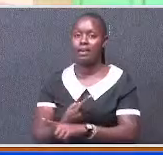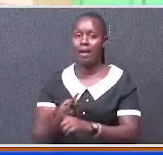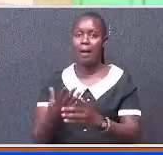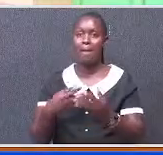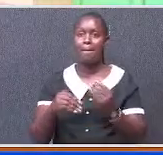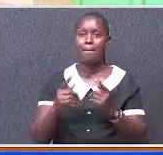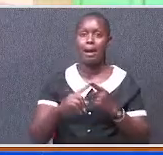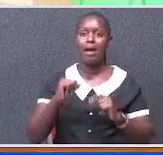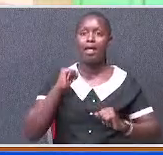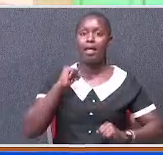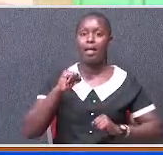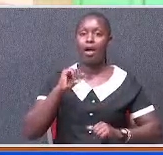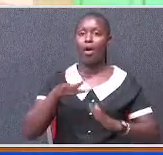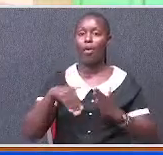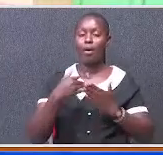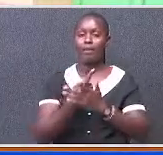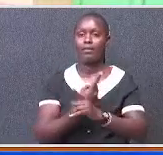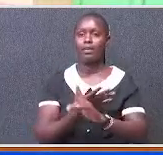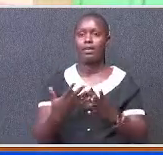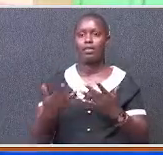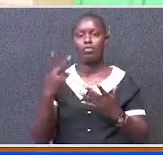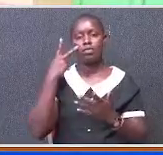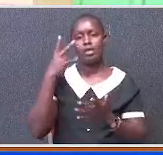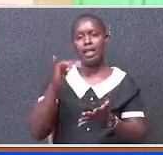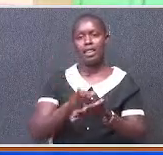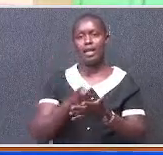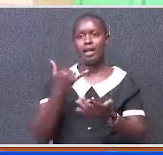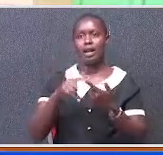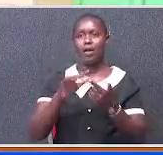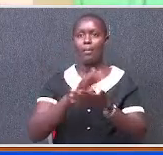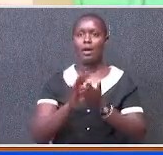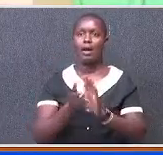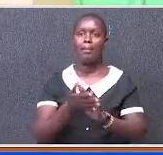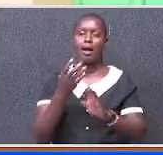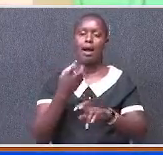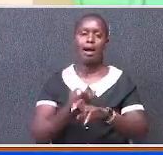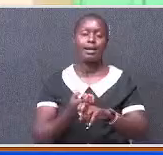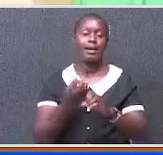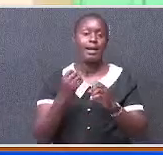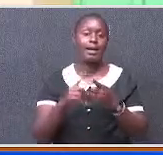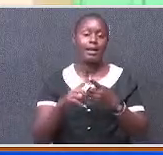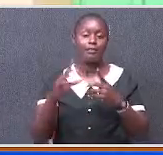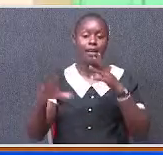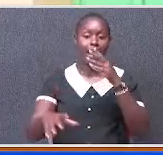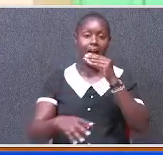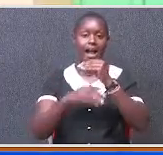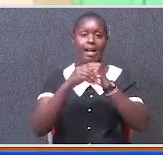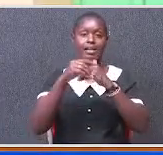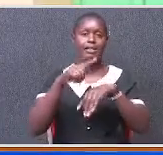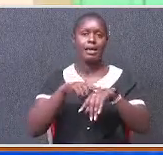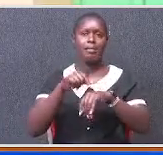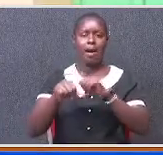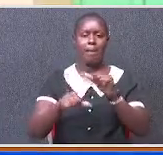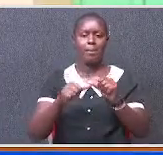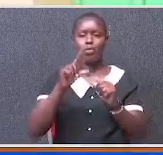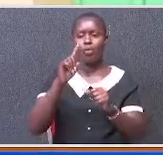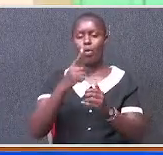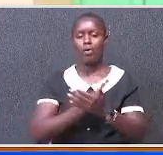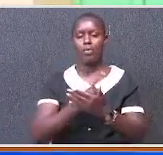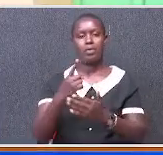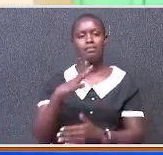ni sijui nini waambie ni kitu fulani. Unaona pia ni ngumu. Kama itaongeza kwa muda kama kitu 1 week itakuwa